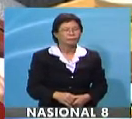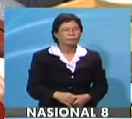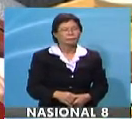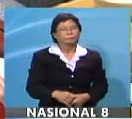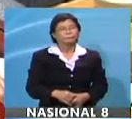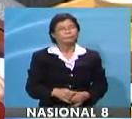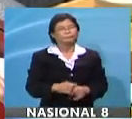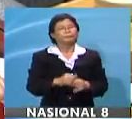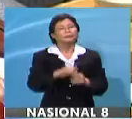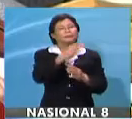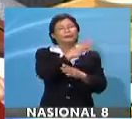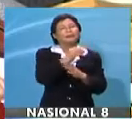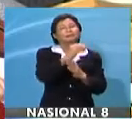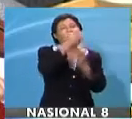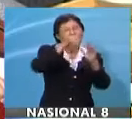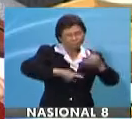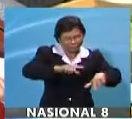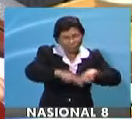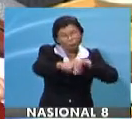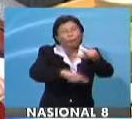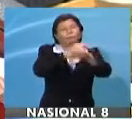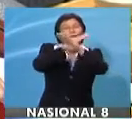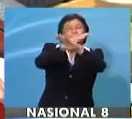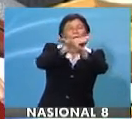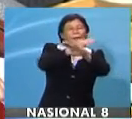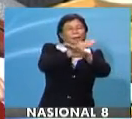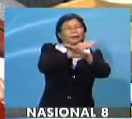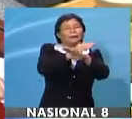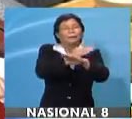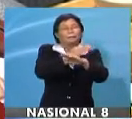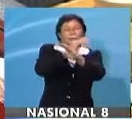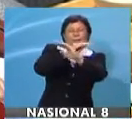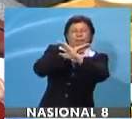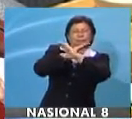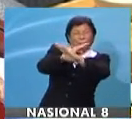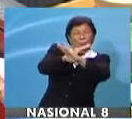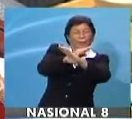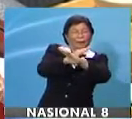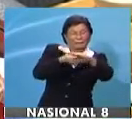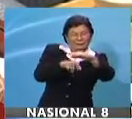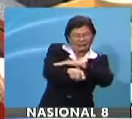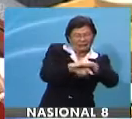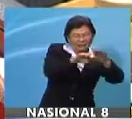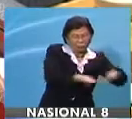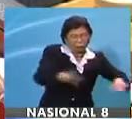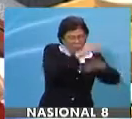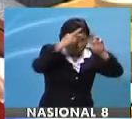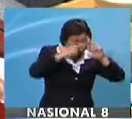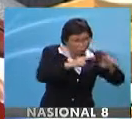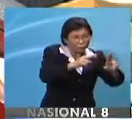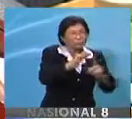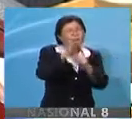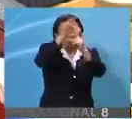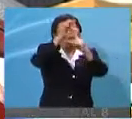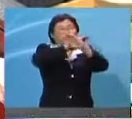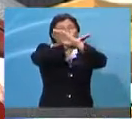and practices to protect and prevent the killing and maiming of children and to respect the special